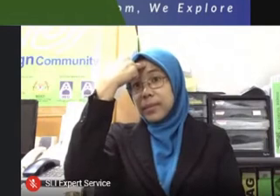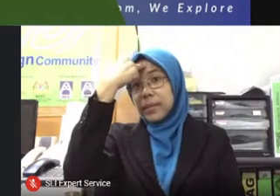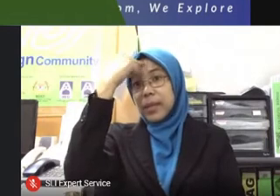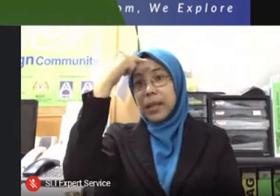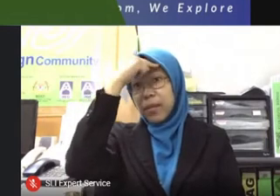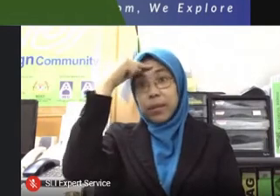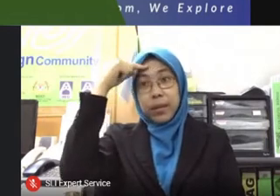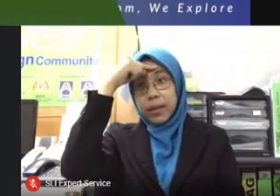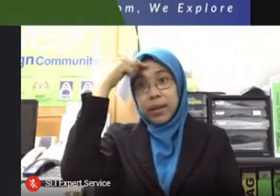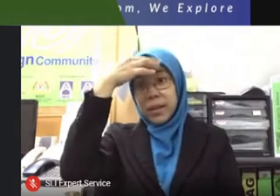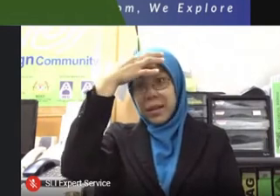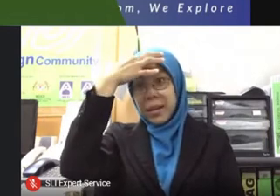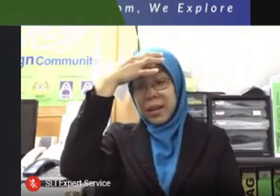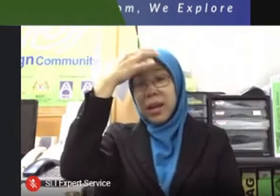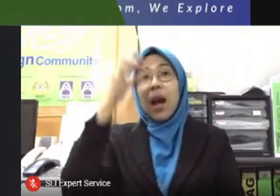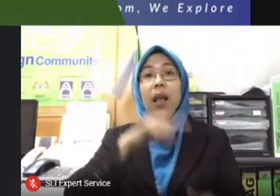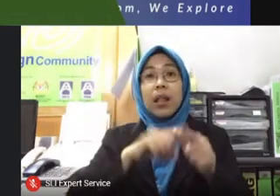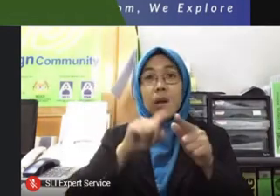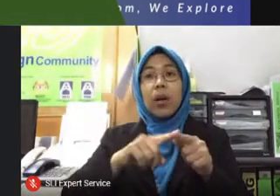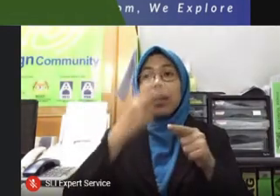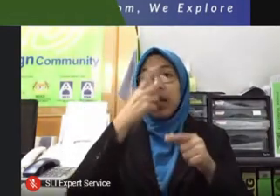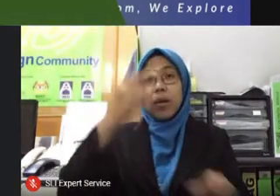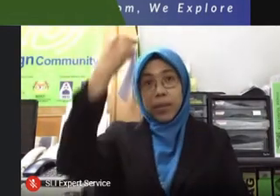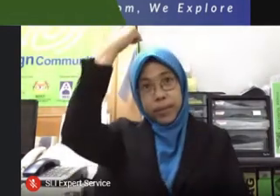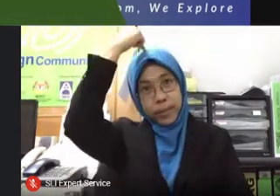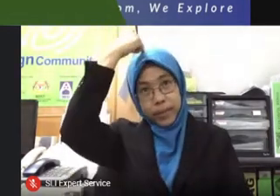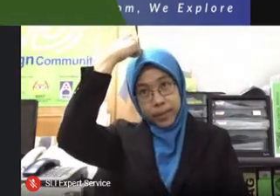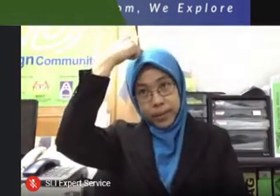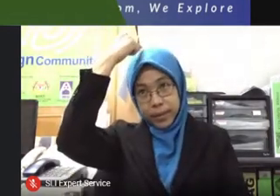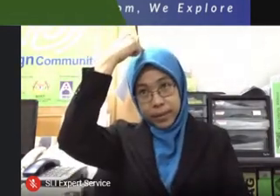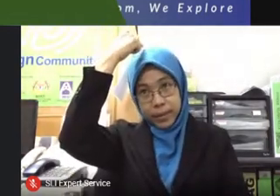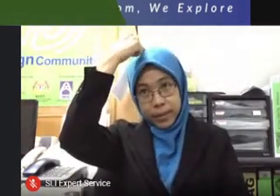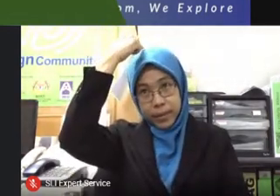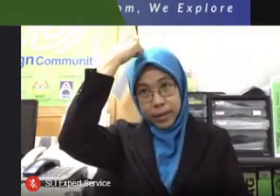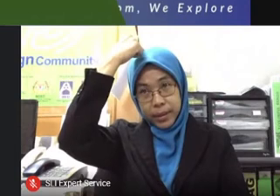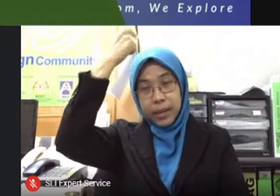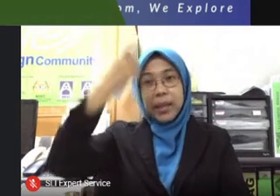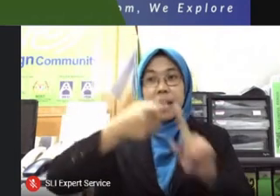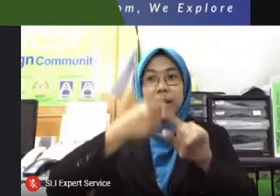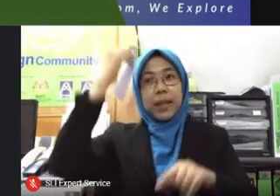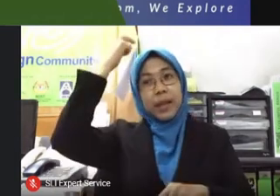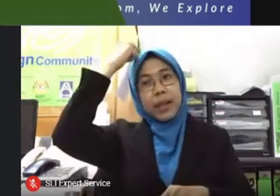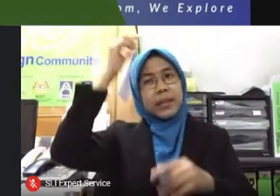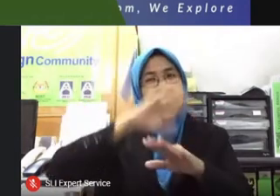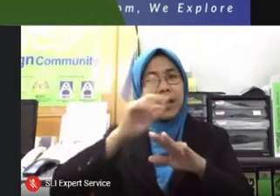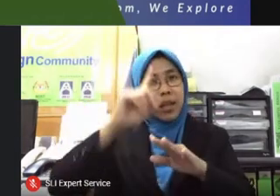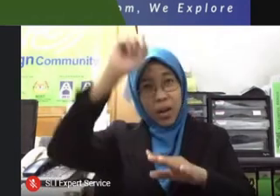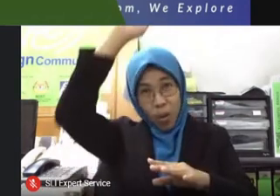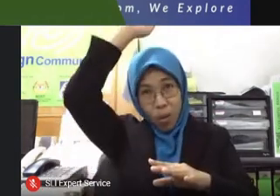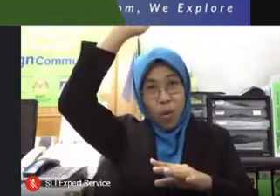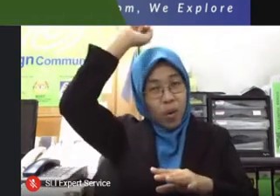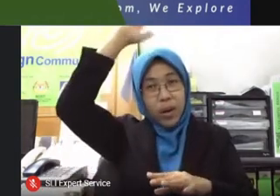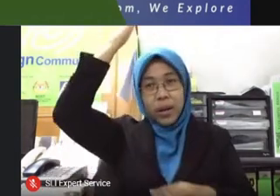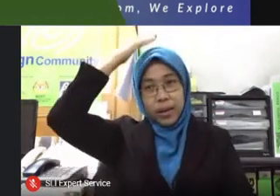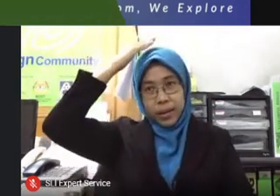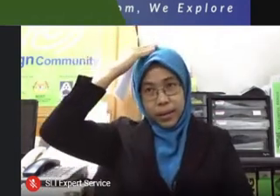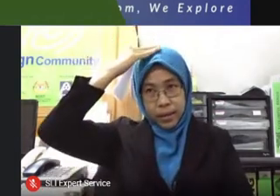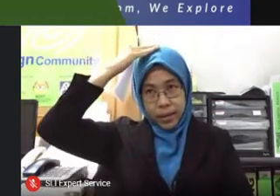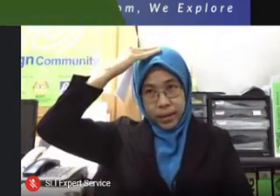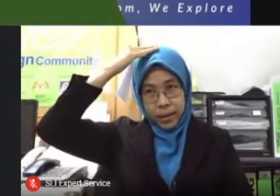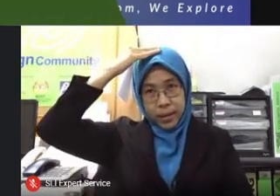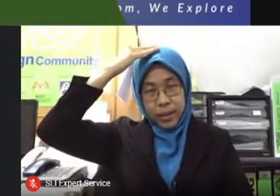dia. Ataupun kita tengok atas sikit. Atas sikit daripada dahi tu sikit je lah. Tapi jangan atas sangat, sebab nanti kalau kita tengok atas